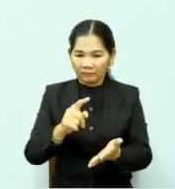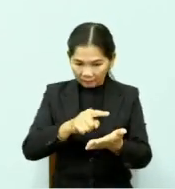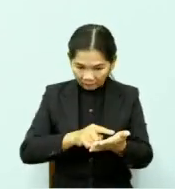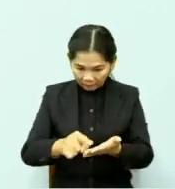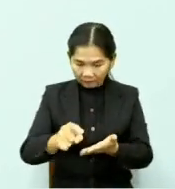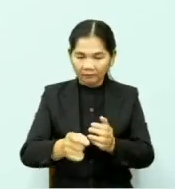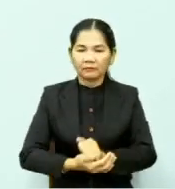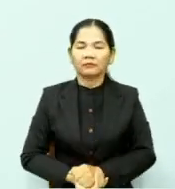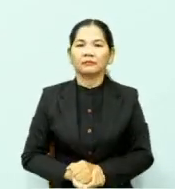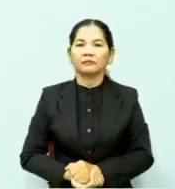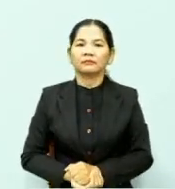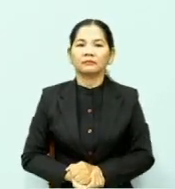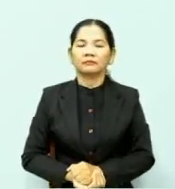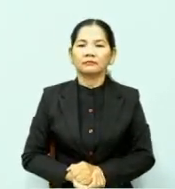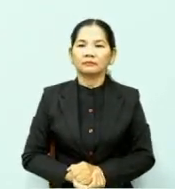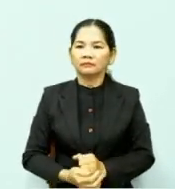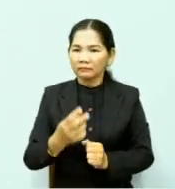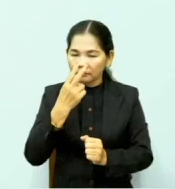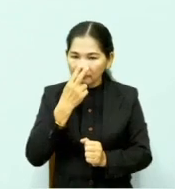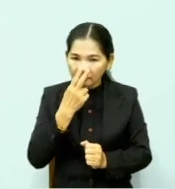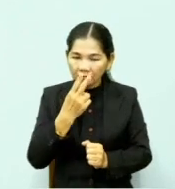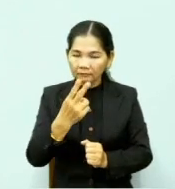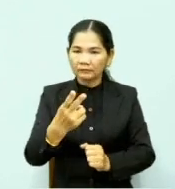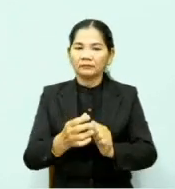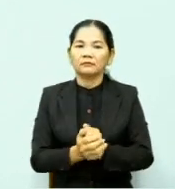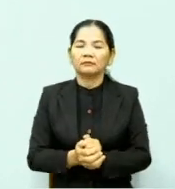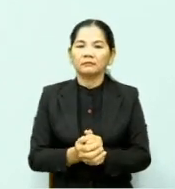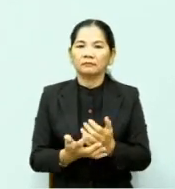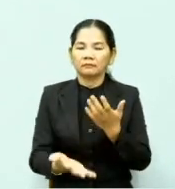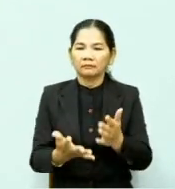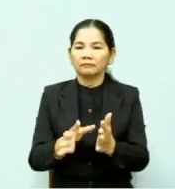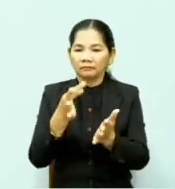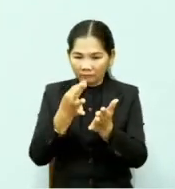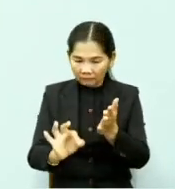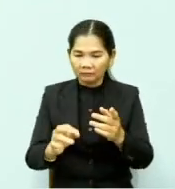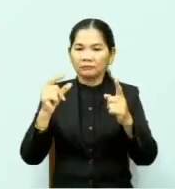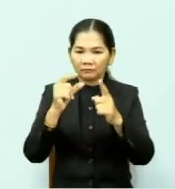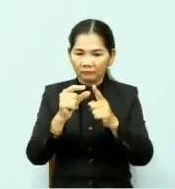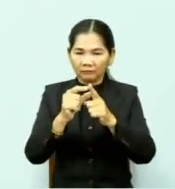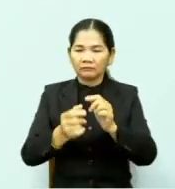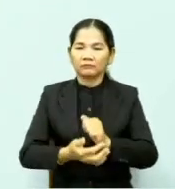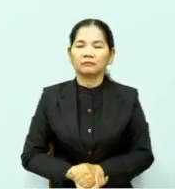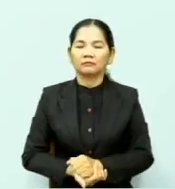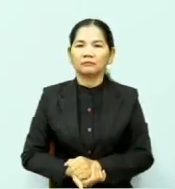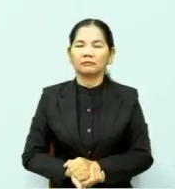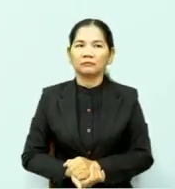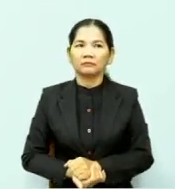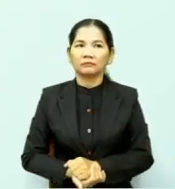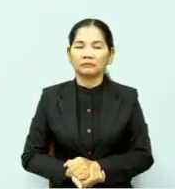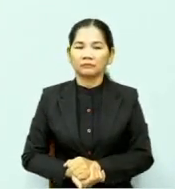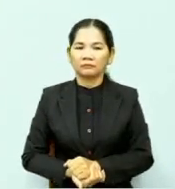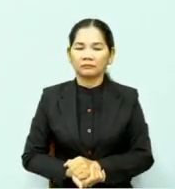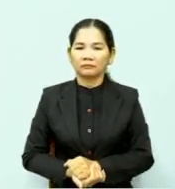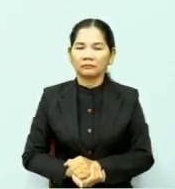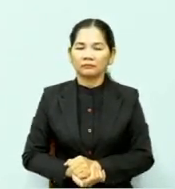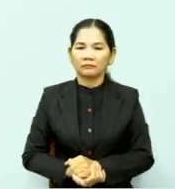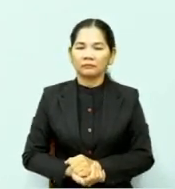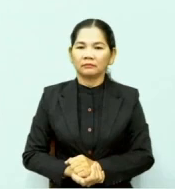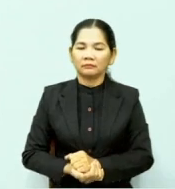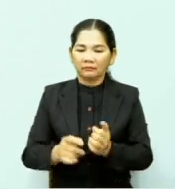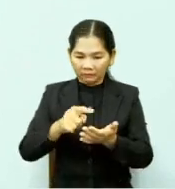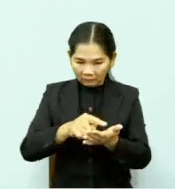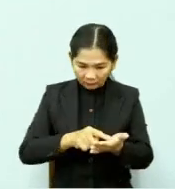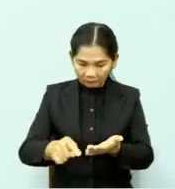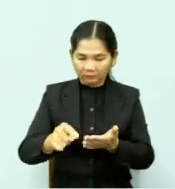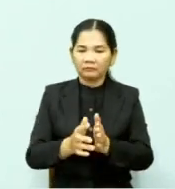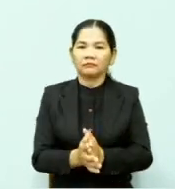con chàng chẳng con mơ mơ chàng cây lô con miễn khoa bị nà mùi anh chẳng là con chàng chẳng con ai cài